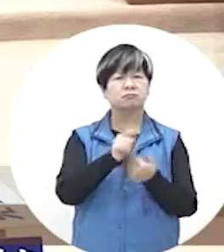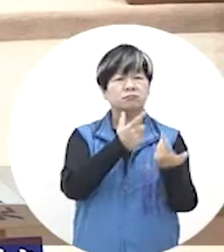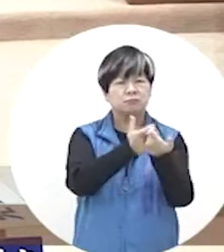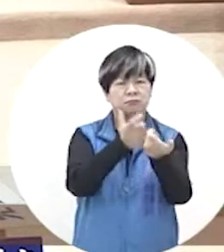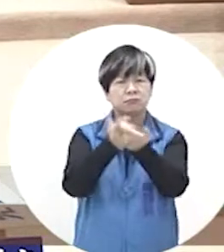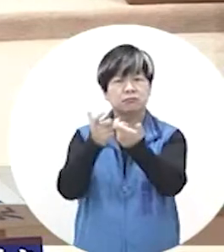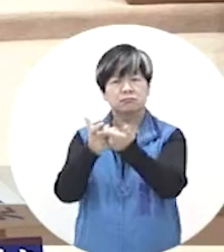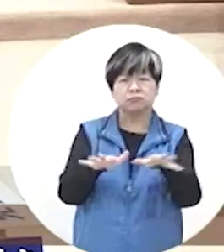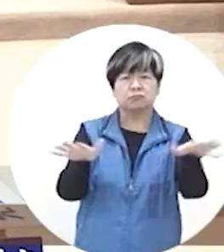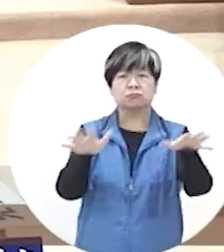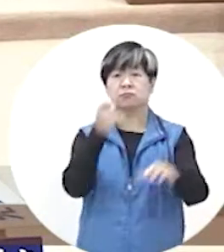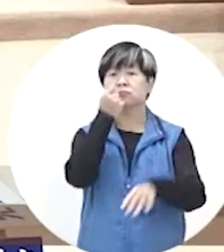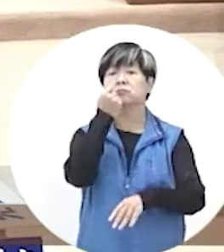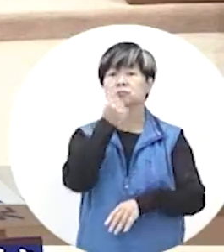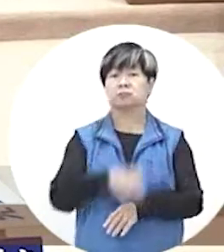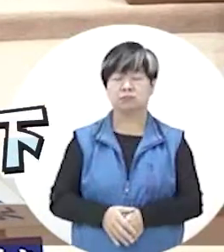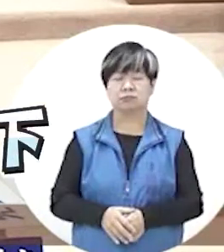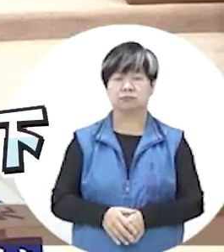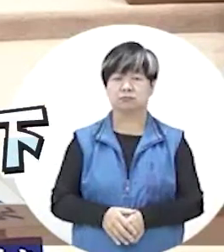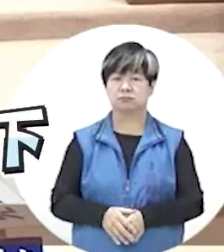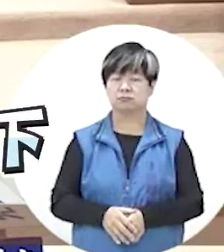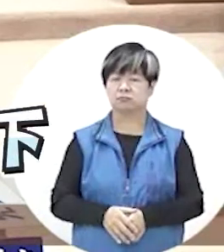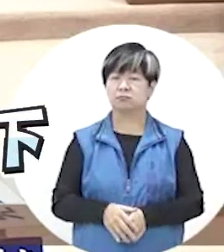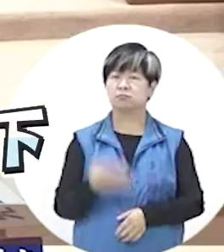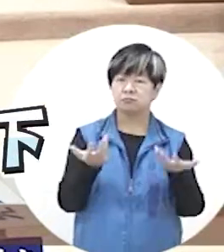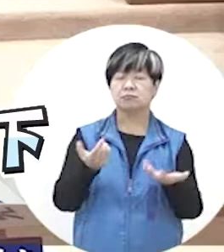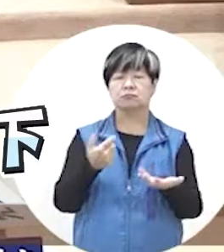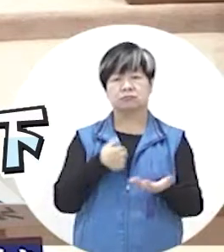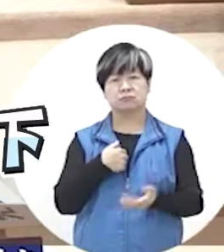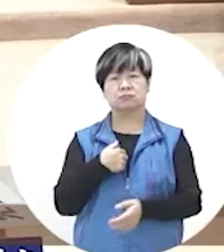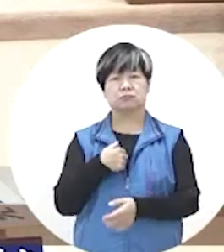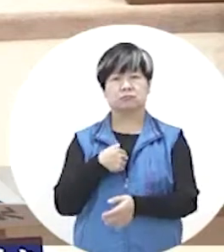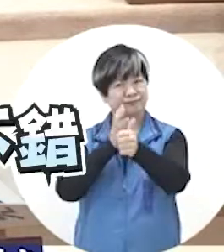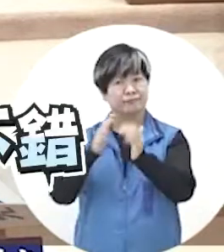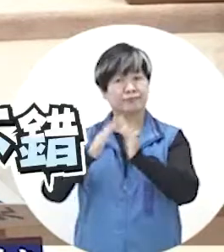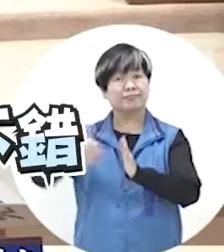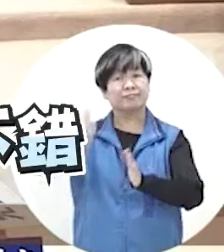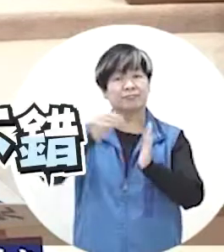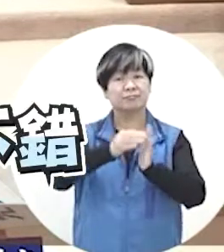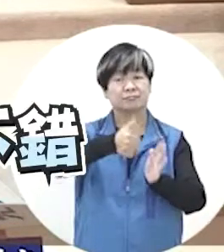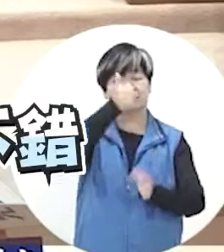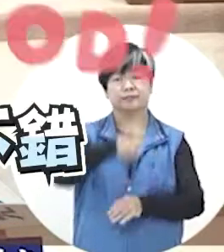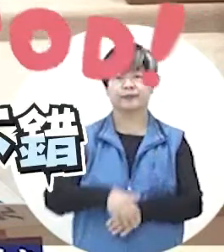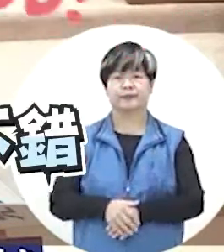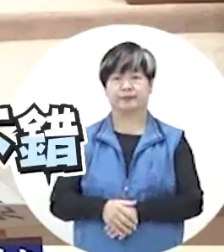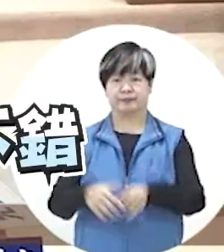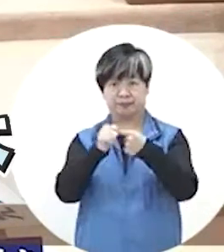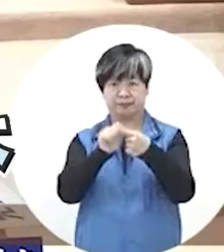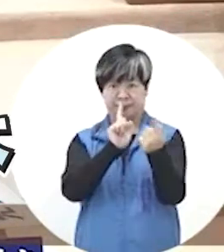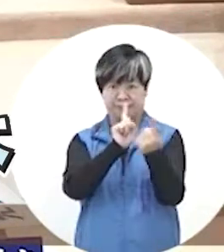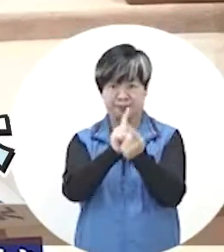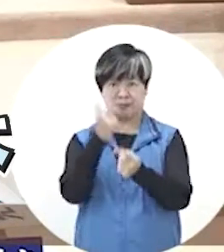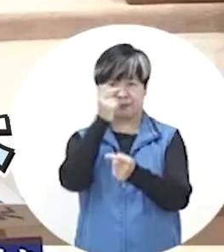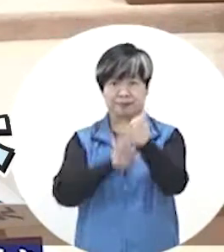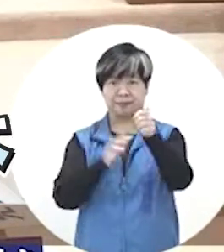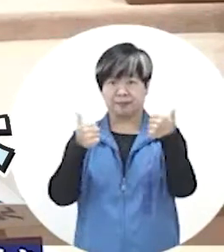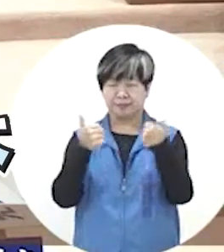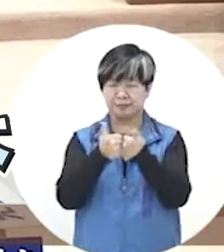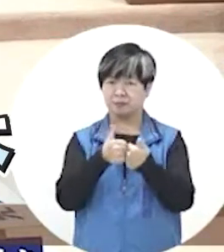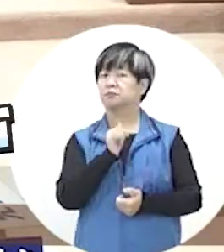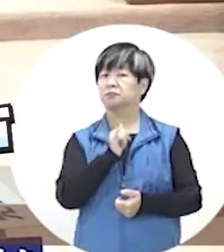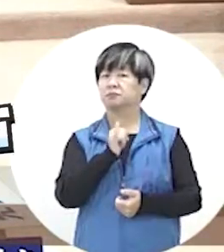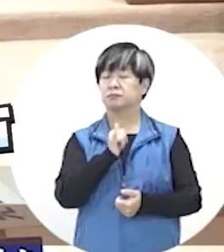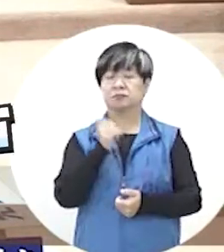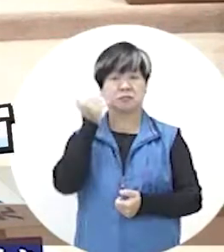我觉得这个非常重要。所以有几件事情也跟市长跟局长讨论一下。第一个，我们进到那个管委会很不错，尤其是有一些社区